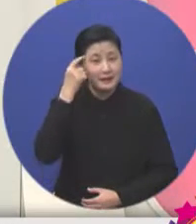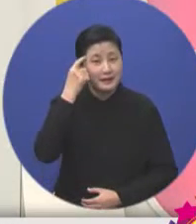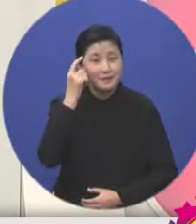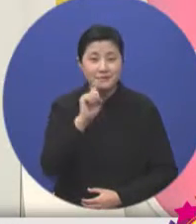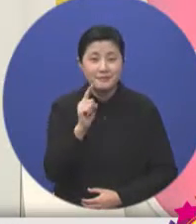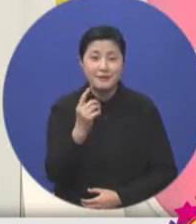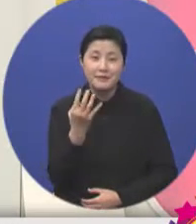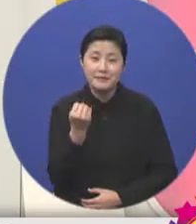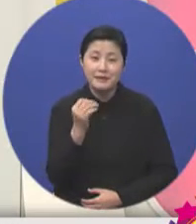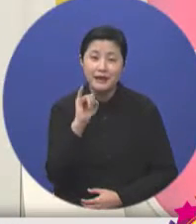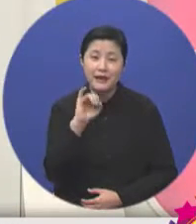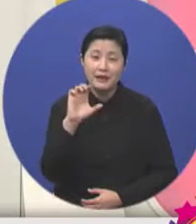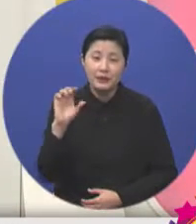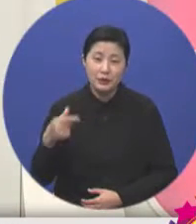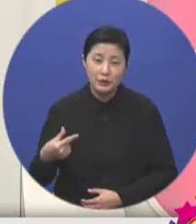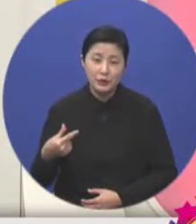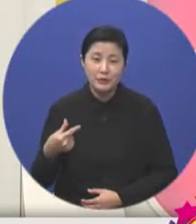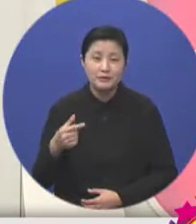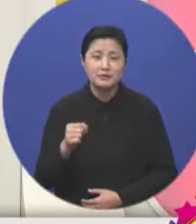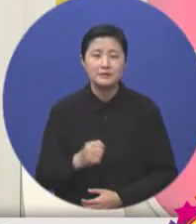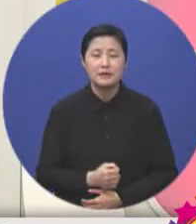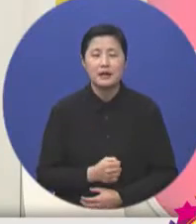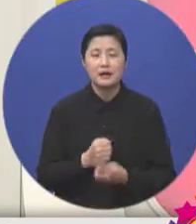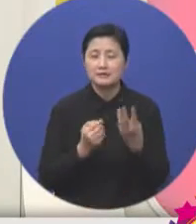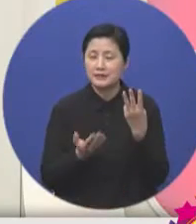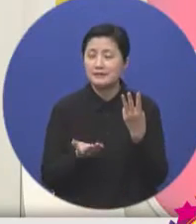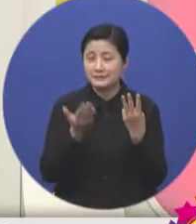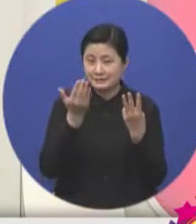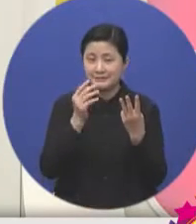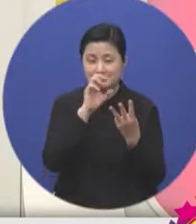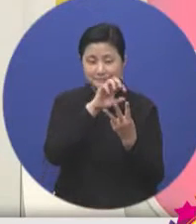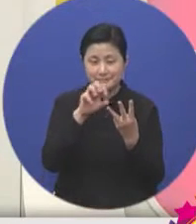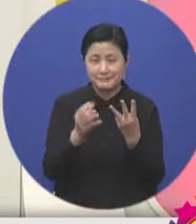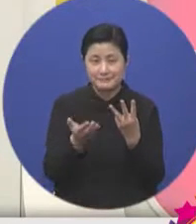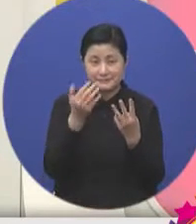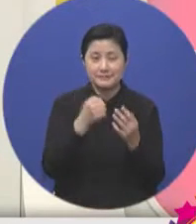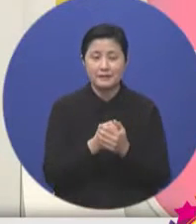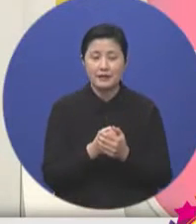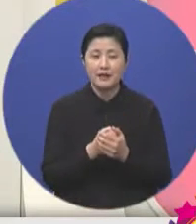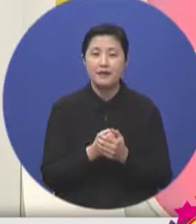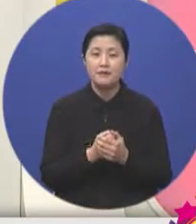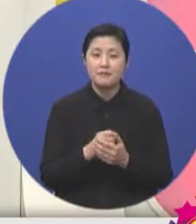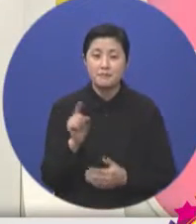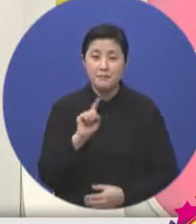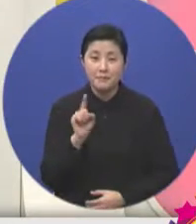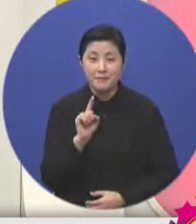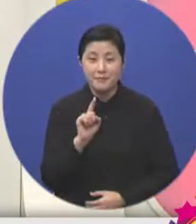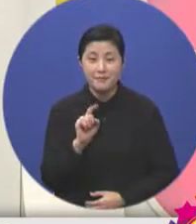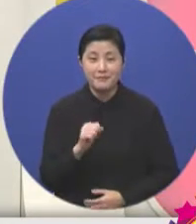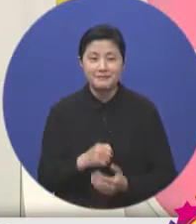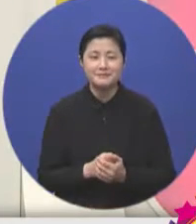몇이세요? IQ가 일단 세 자리는 넘지 않을까 싶은데요. 세 자리? 자, 여튼간에